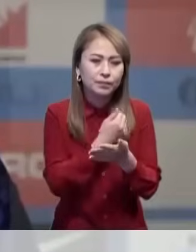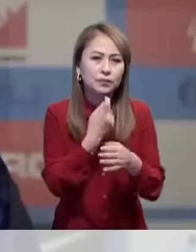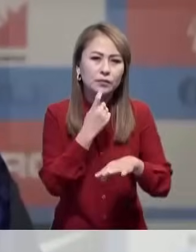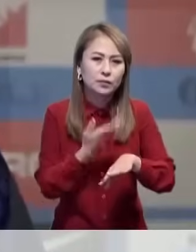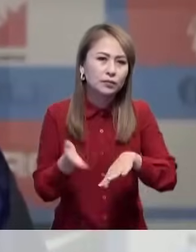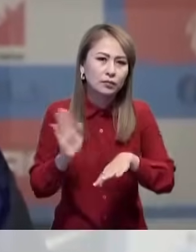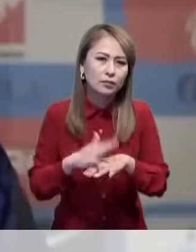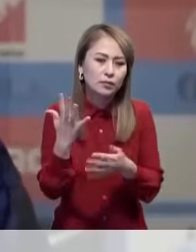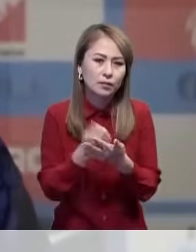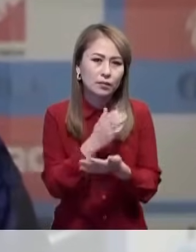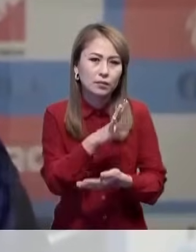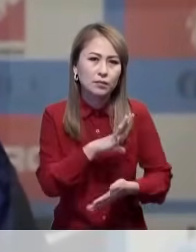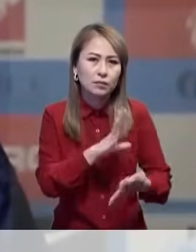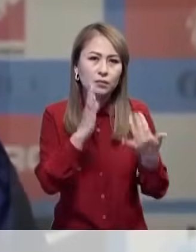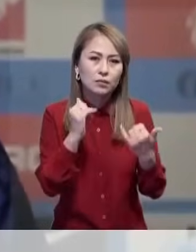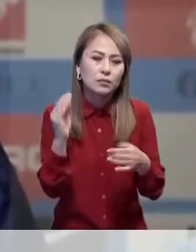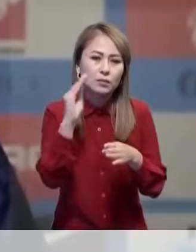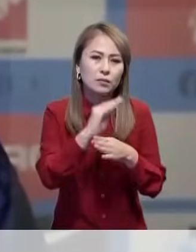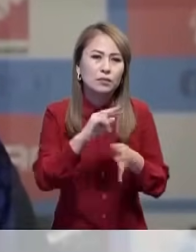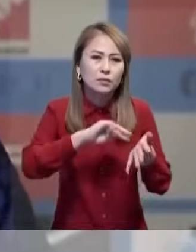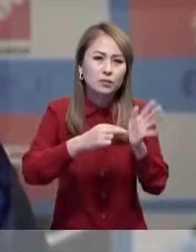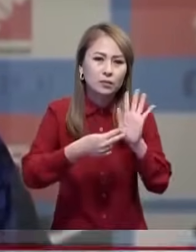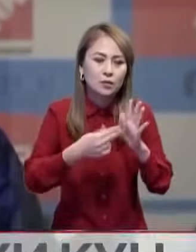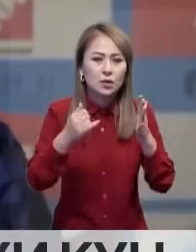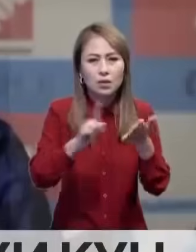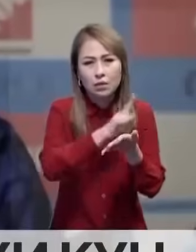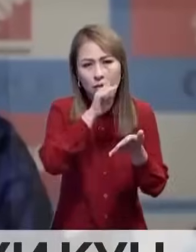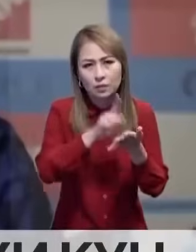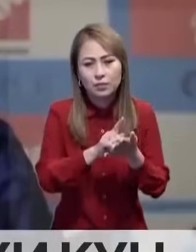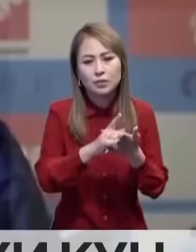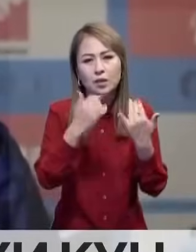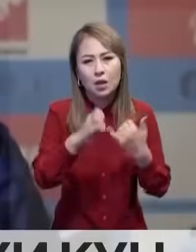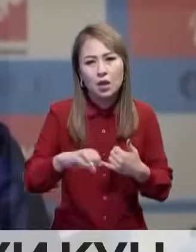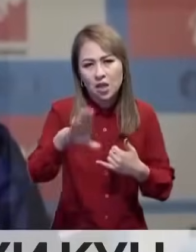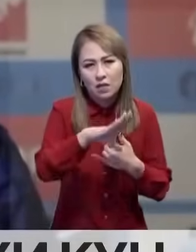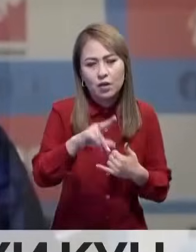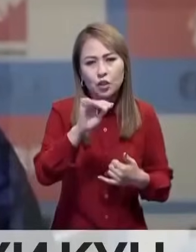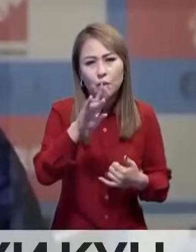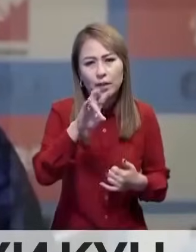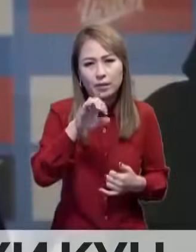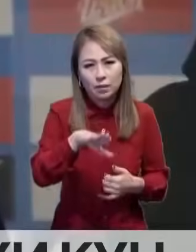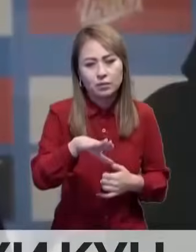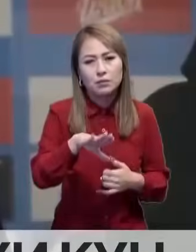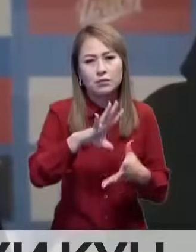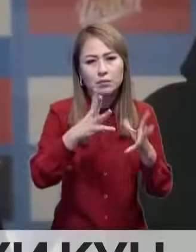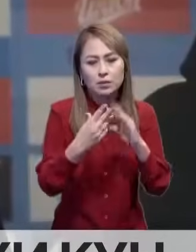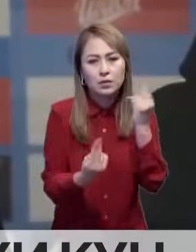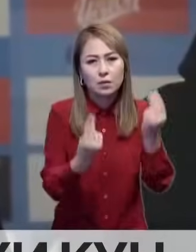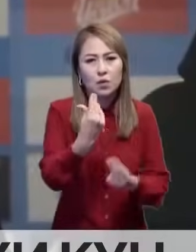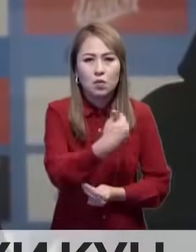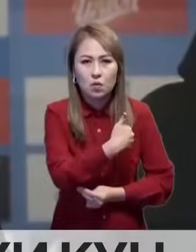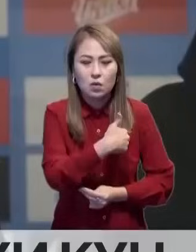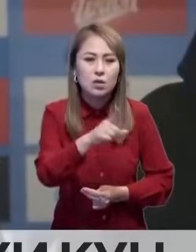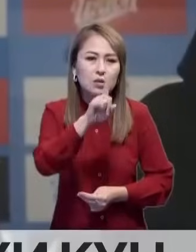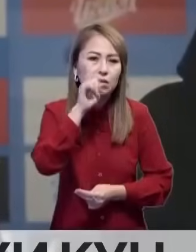қарсыласты ұттық. Енді соның нүктесін қоятын уақыт келді. Әрине, барлығымыз Еуропа чемпионатында ойнағымыз келеді. Сондықтан